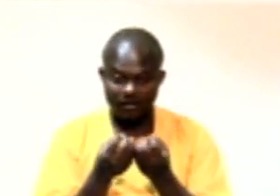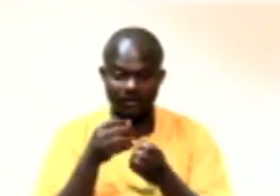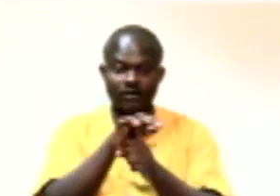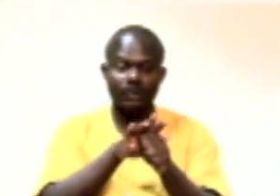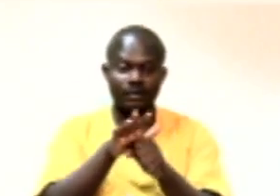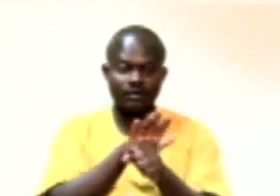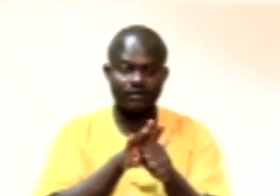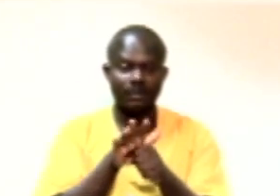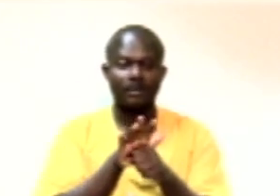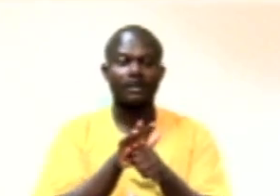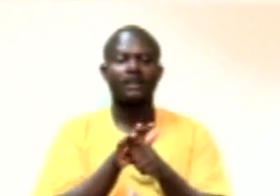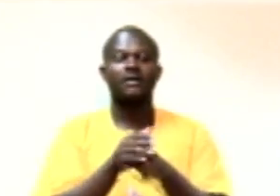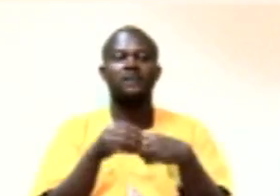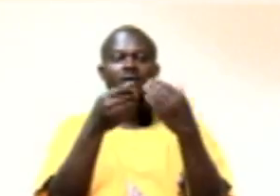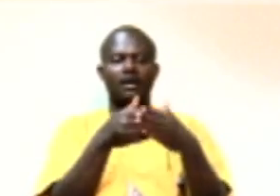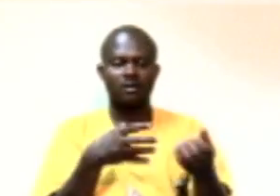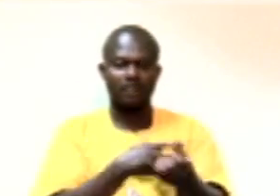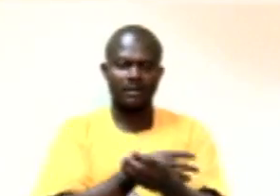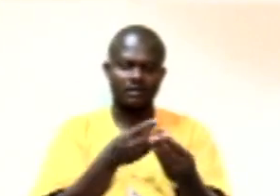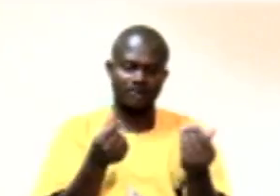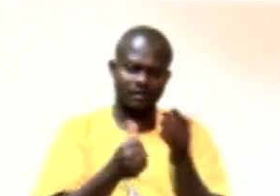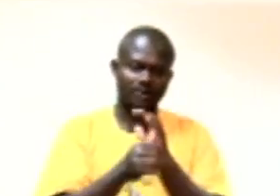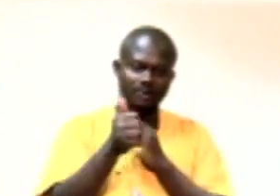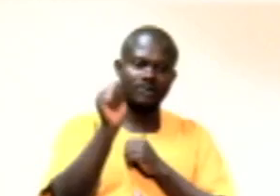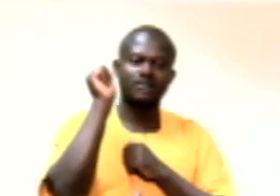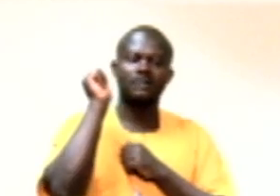yuzuye ububasha bwo gukemura ibibazo purize.